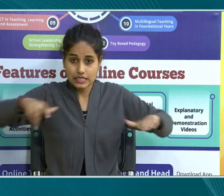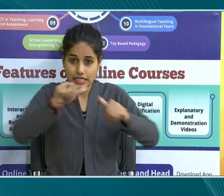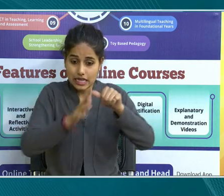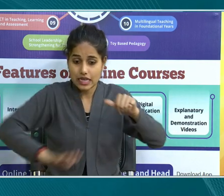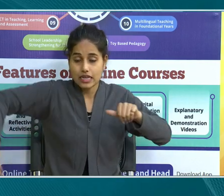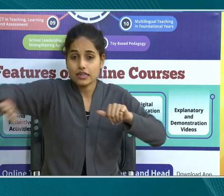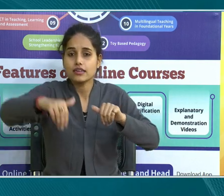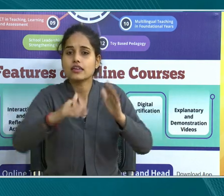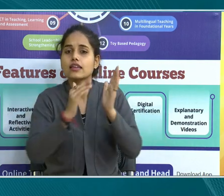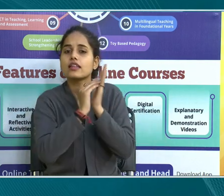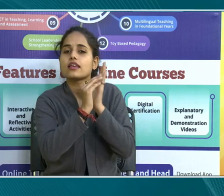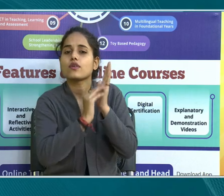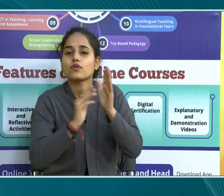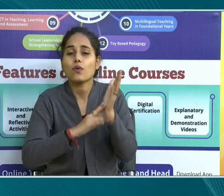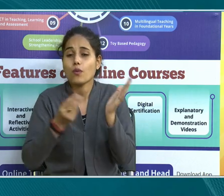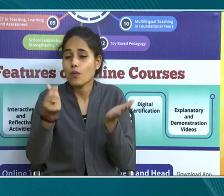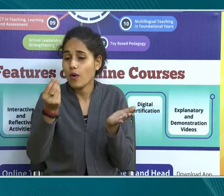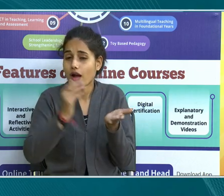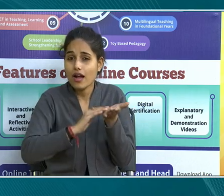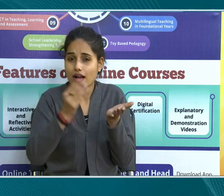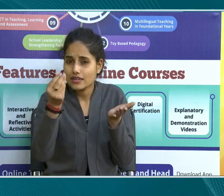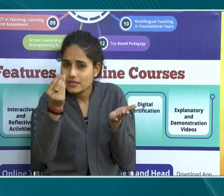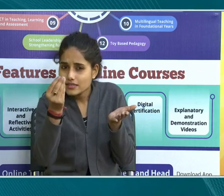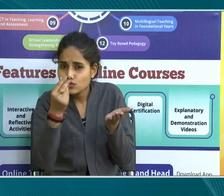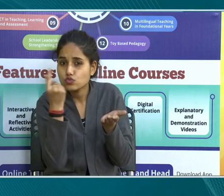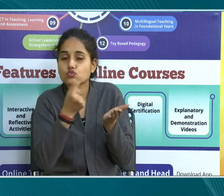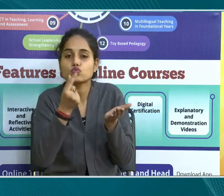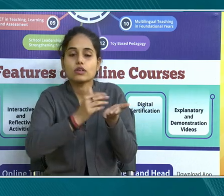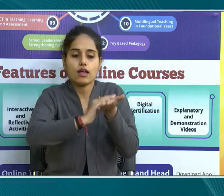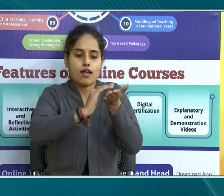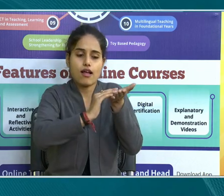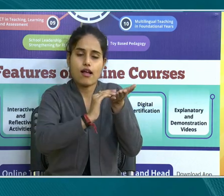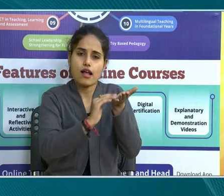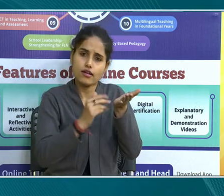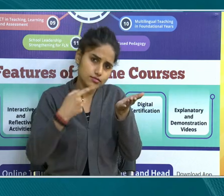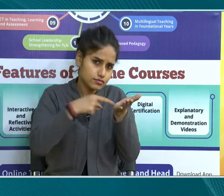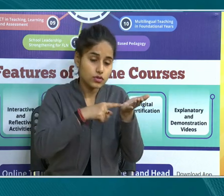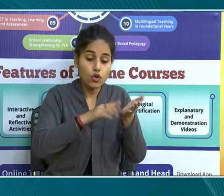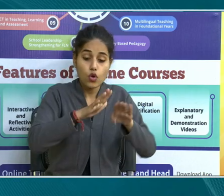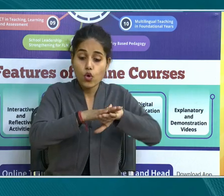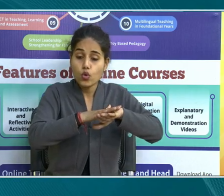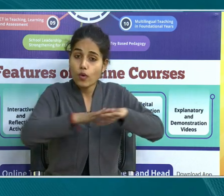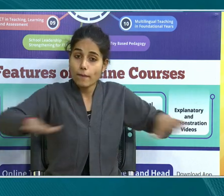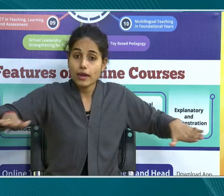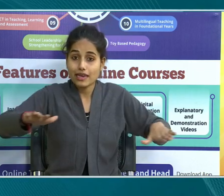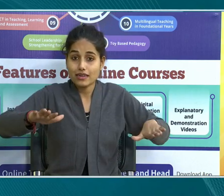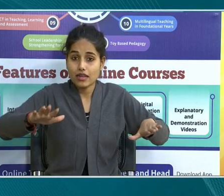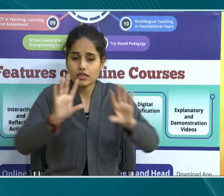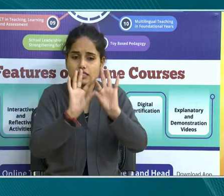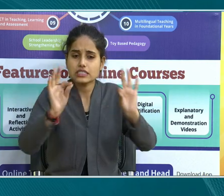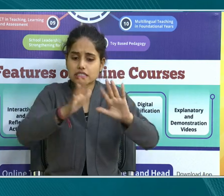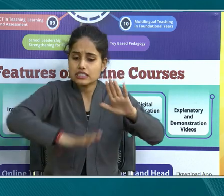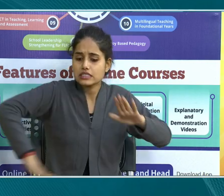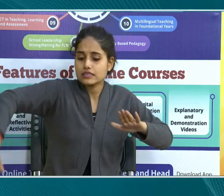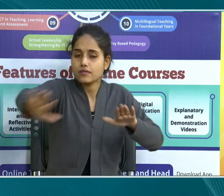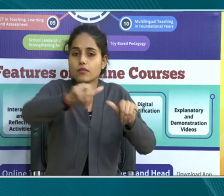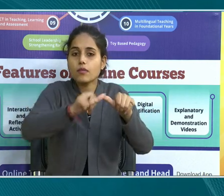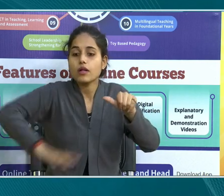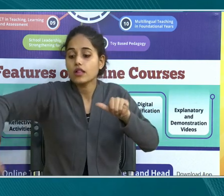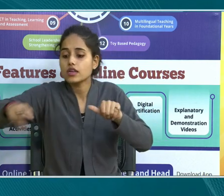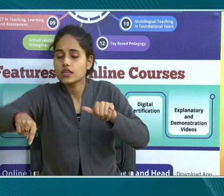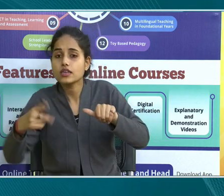टेक्टाइल बना दिया है मिटी से आप छू के देख सकते हैं इसमें और जो प्लेन एरिया होगा वो वाटर एरिया होगा तो हम बच्चों को बता